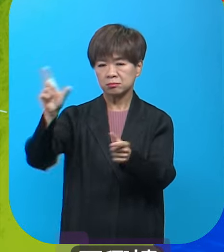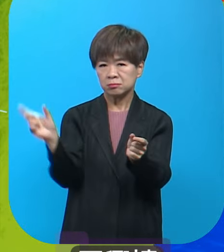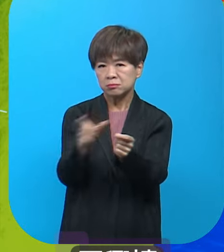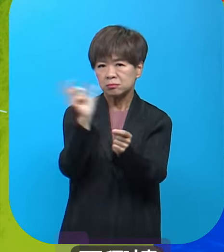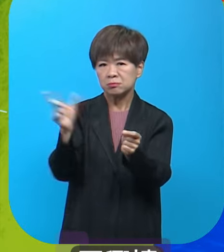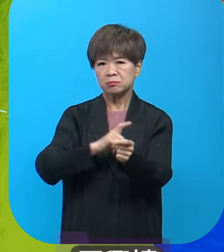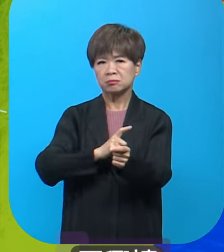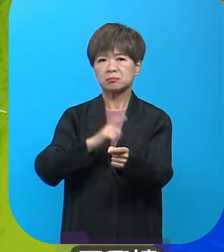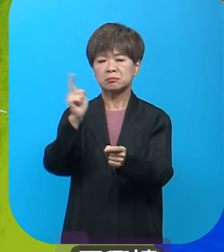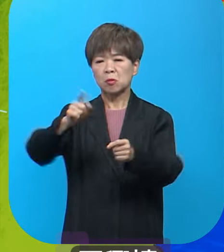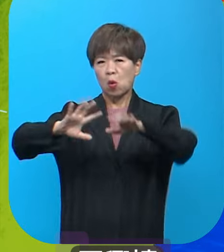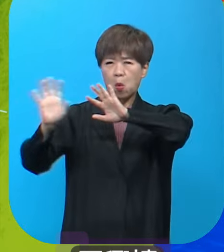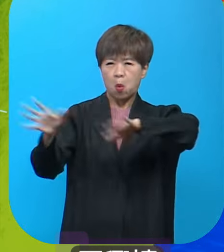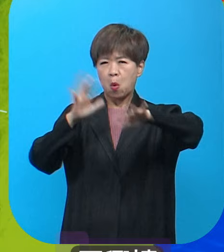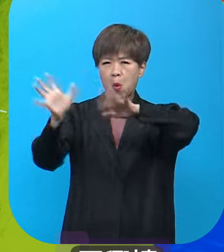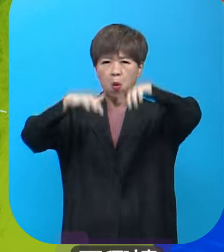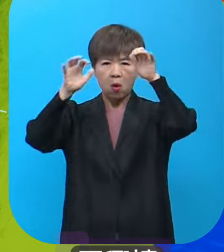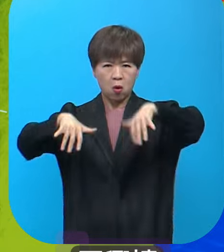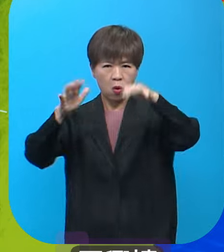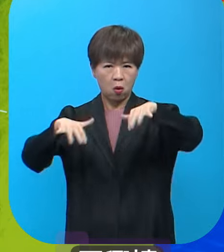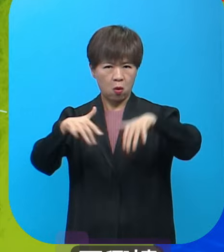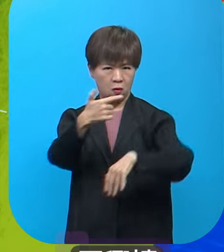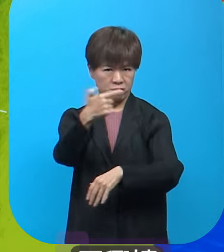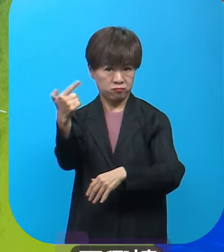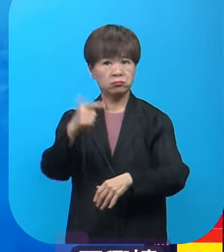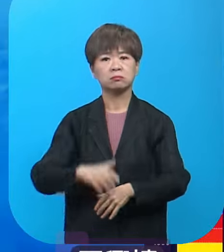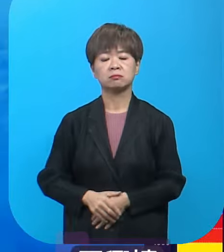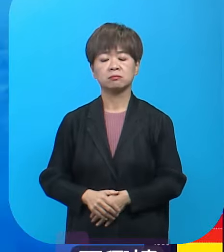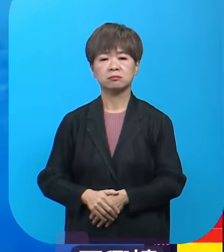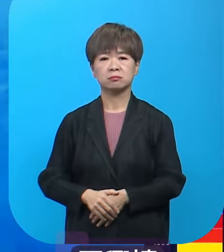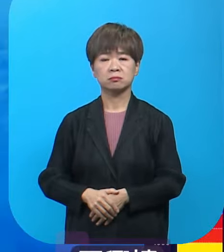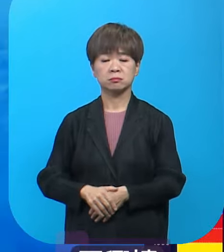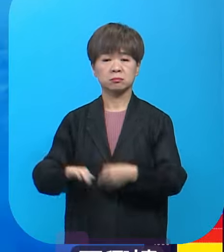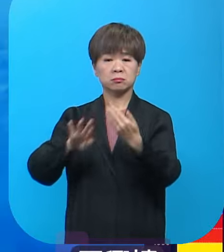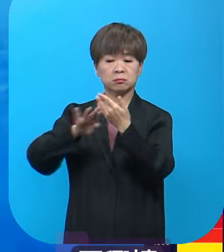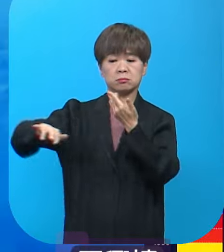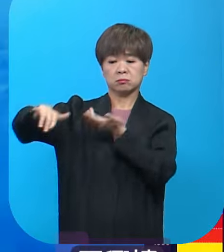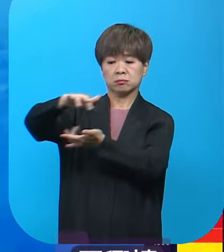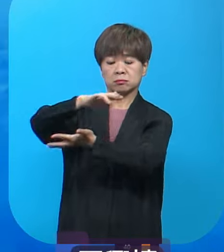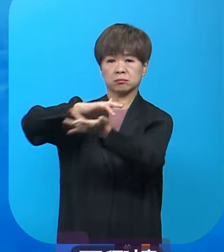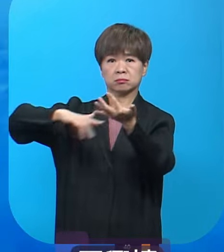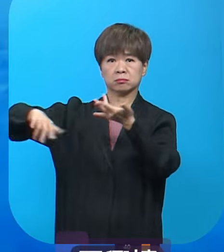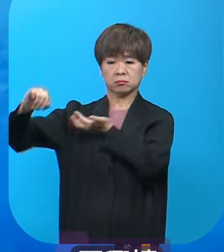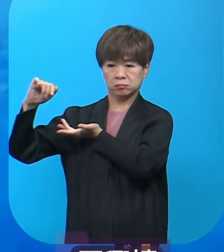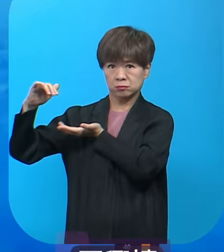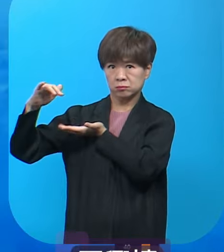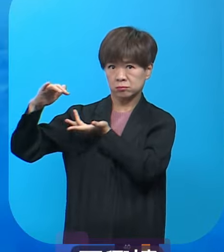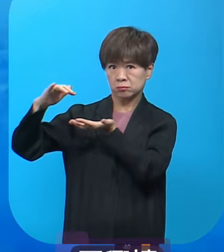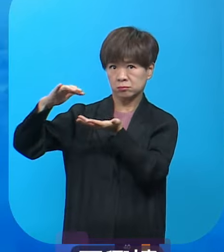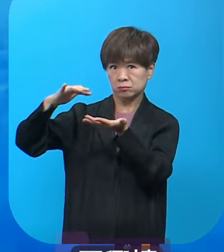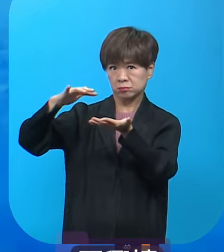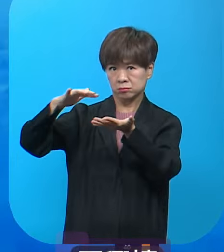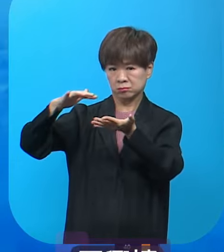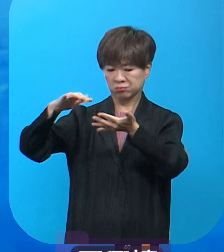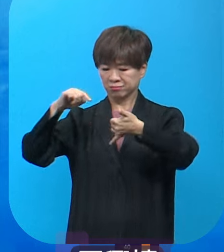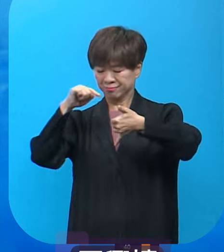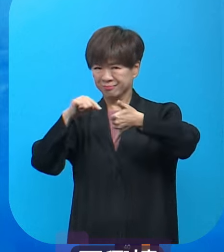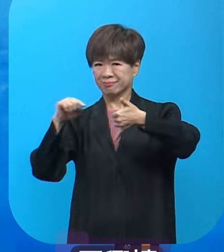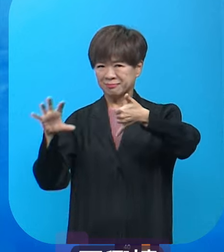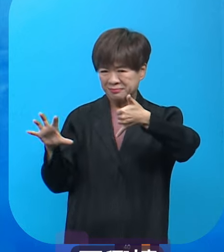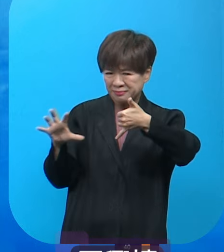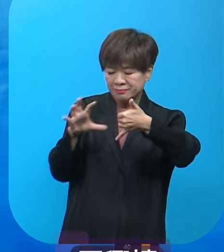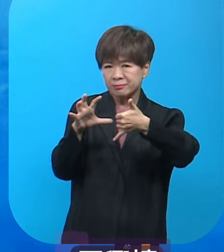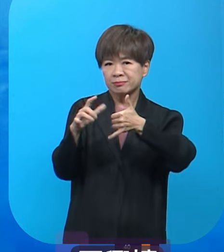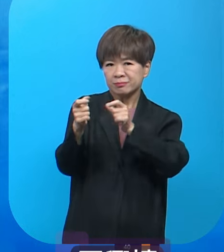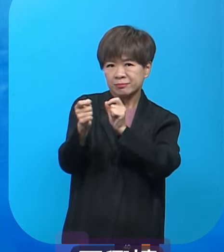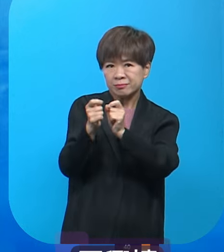的强风以及强降雨。而台风的外围环流在今天已经逐渐影响到我们了，可以看到